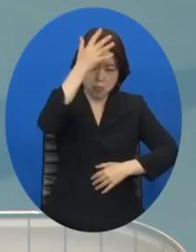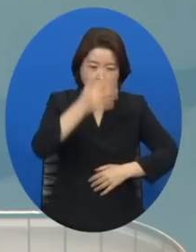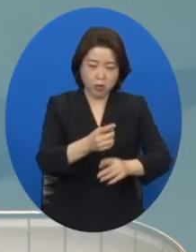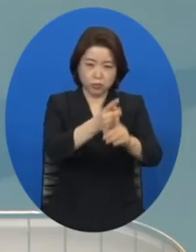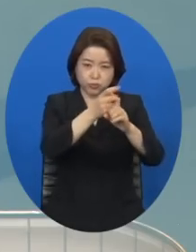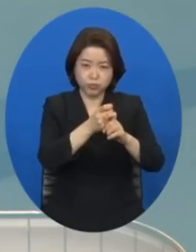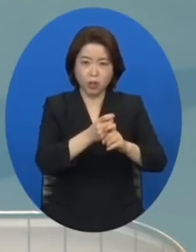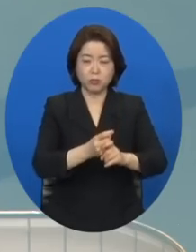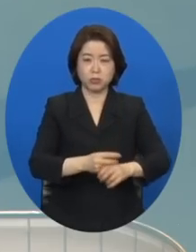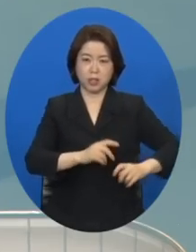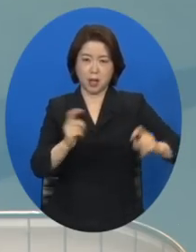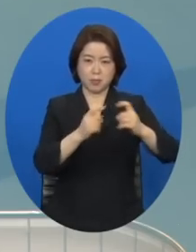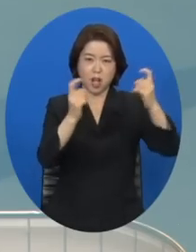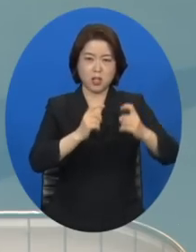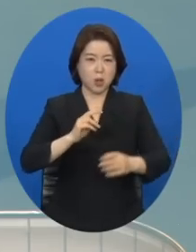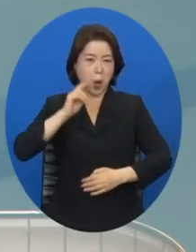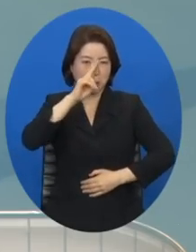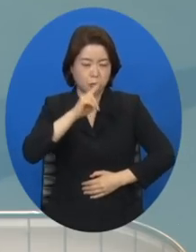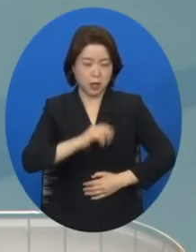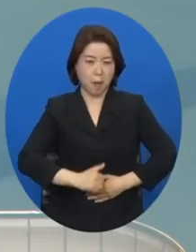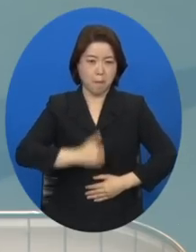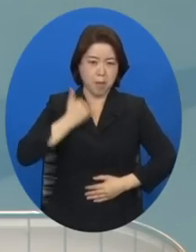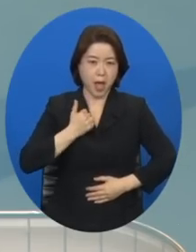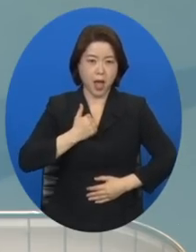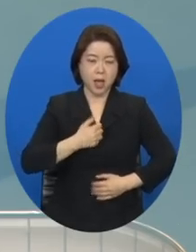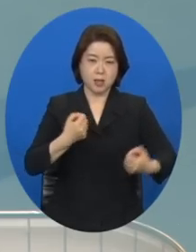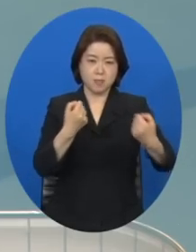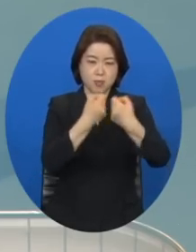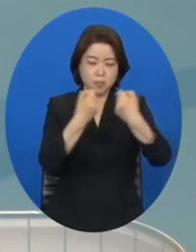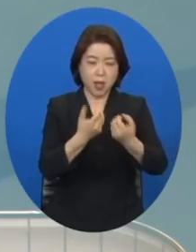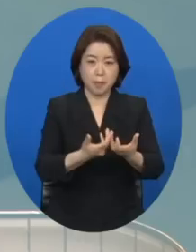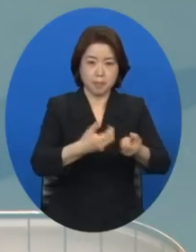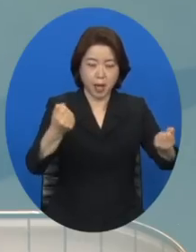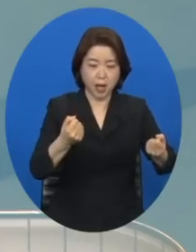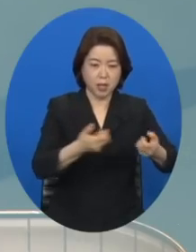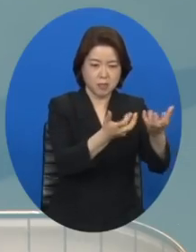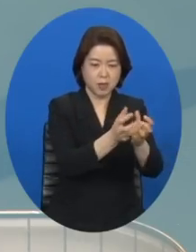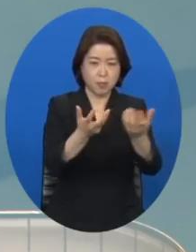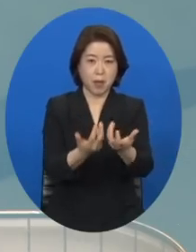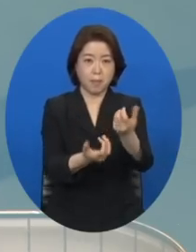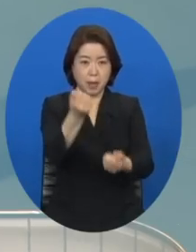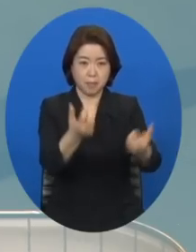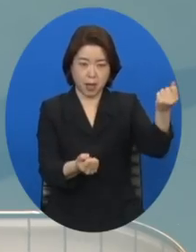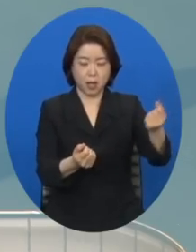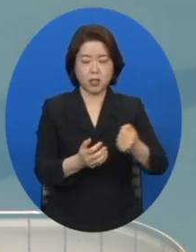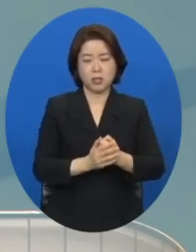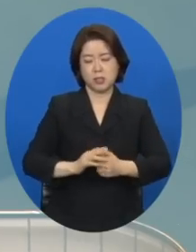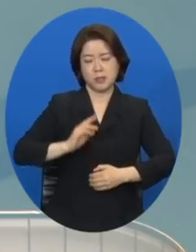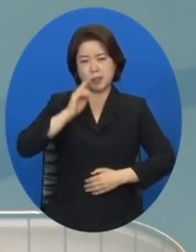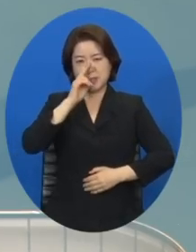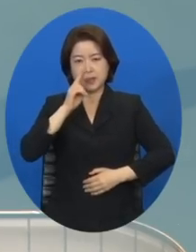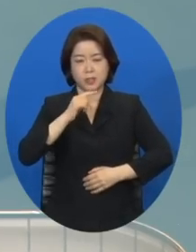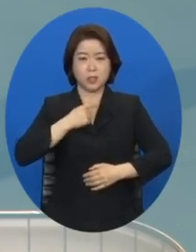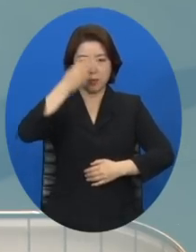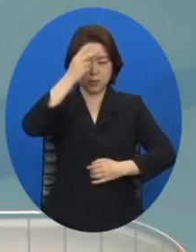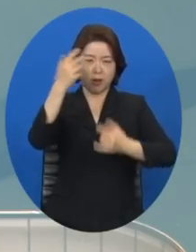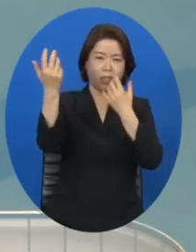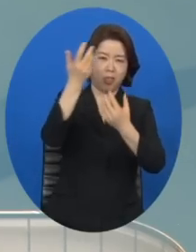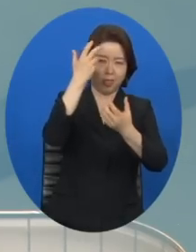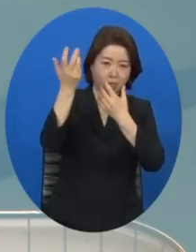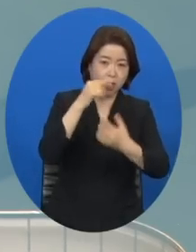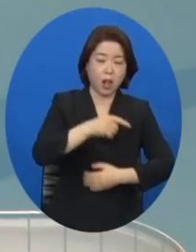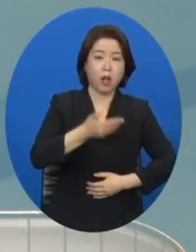다툼과 시기와 분냄과 분쟁과 분열과 파당 질투와 술 취함과 흥청망청 먹고